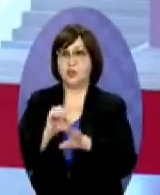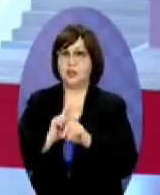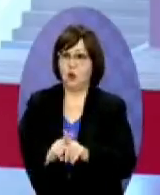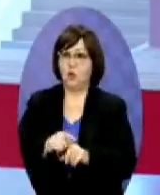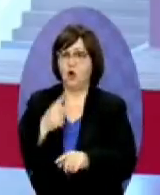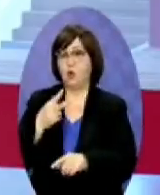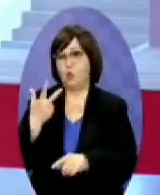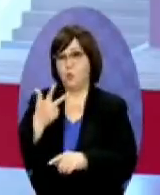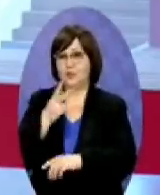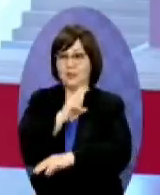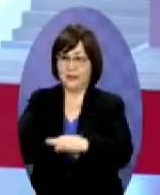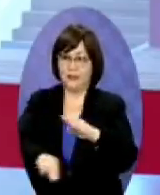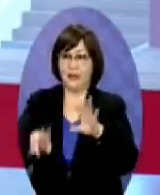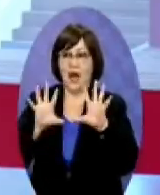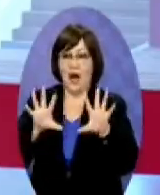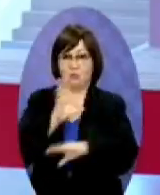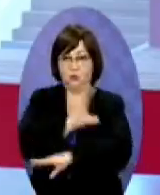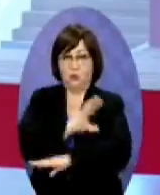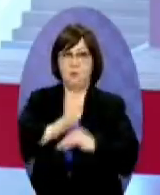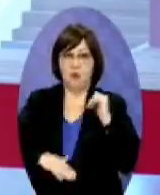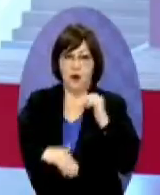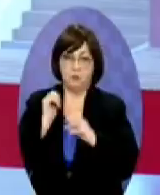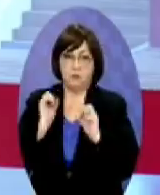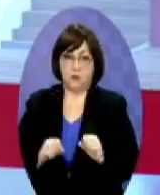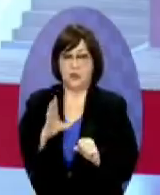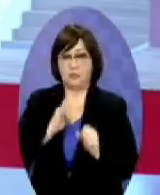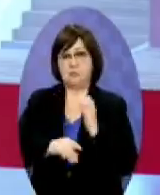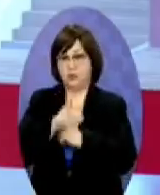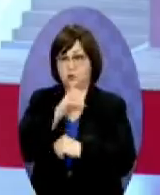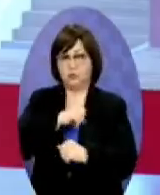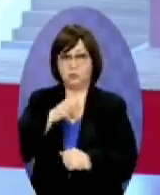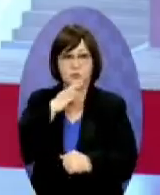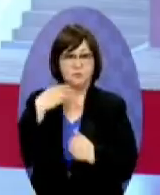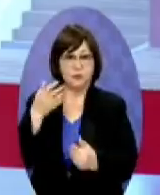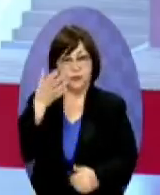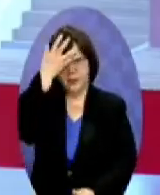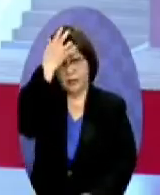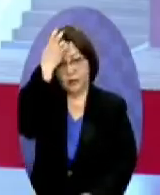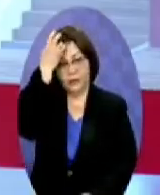23 цэцэрлэг 10 сургуульд барих болно гэж салбарын мэрэгжилтнүүд мэдээллээ.